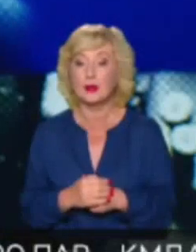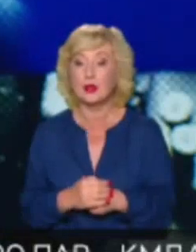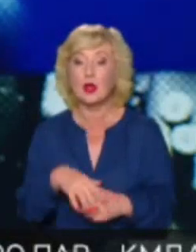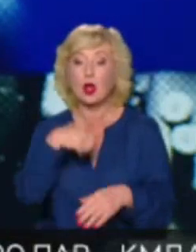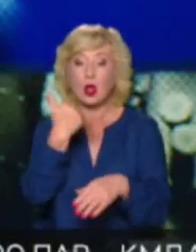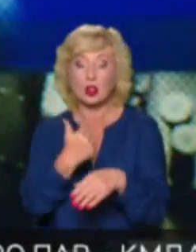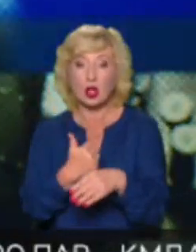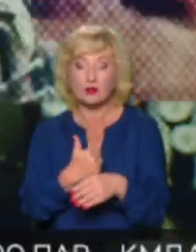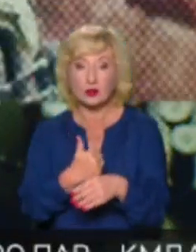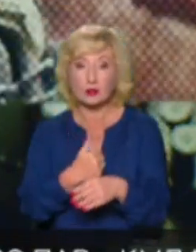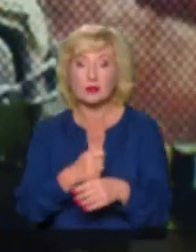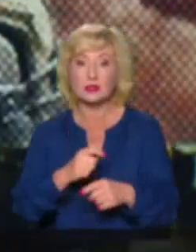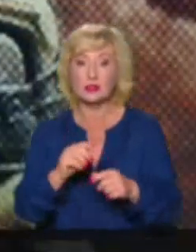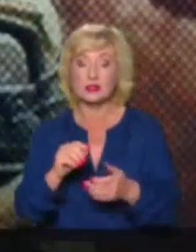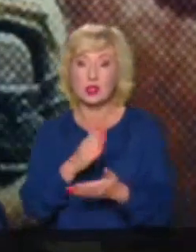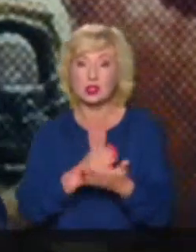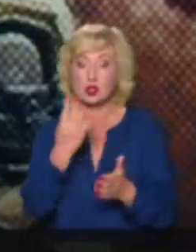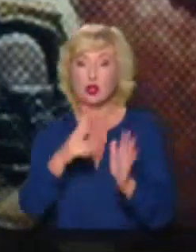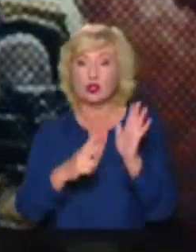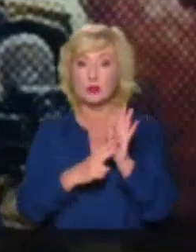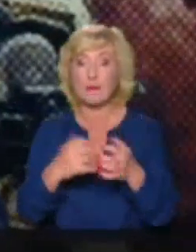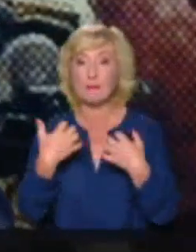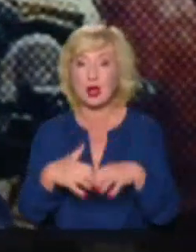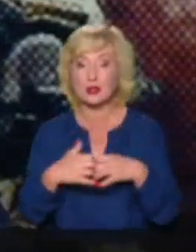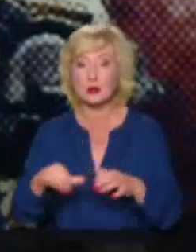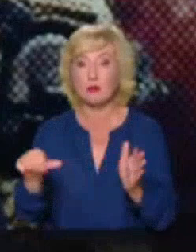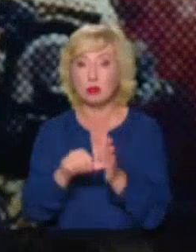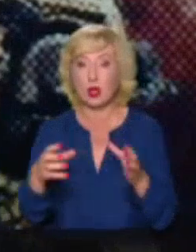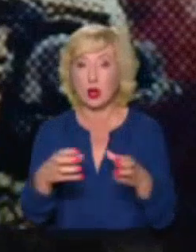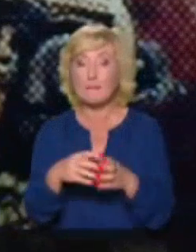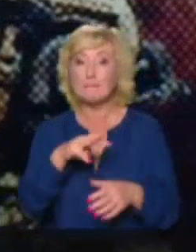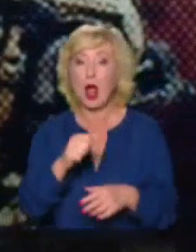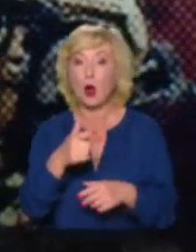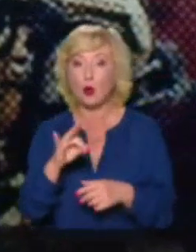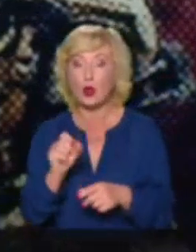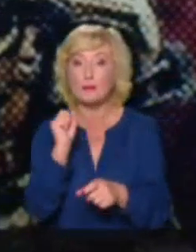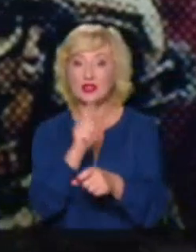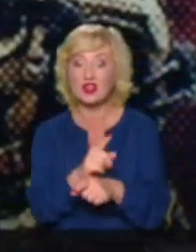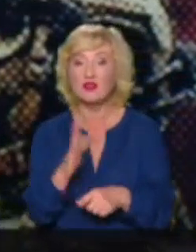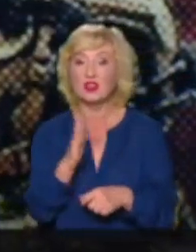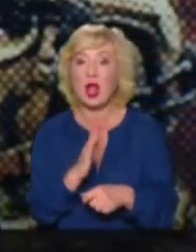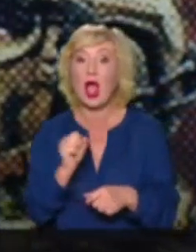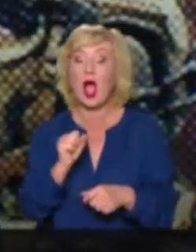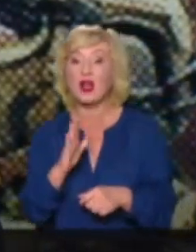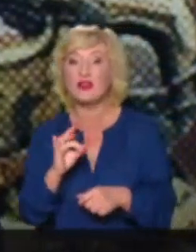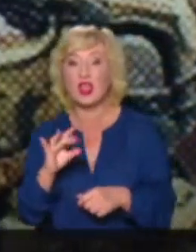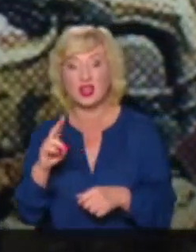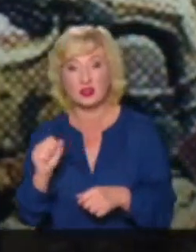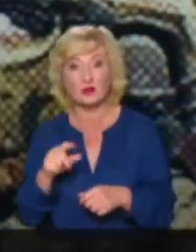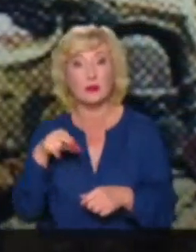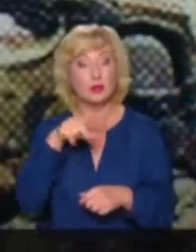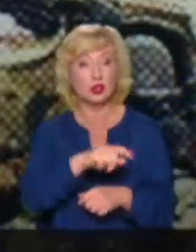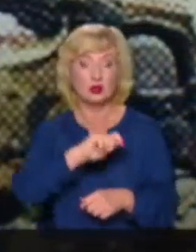Головним сержантом 47-ї окремої механізованої бригади «Магура» призначили Віталія Аверіна. Він пішов на